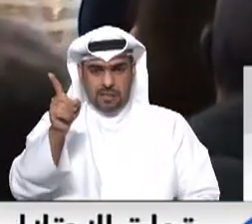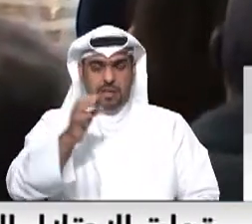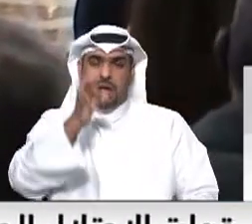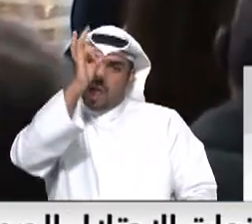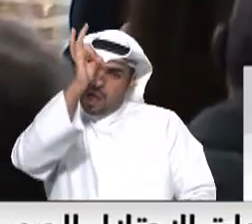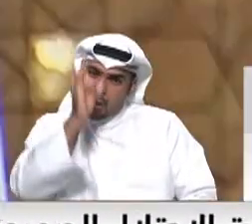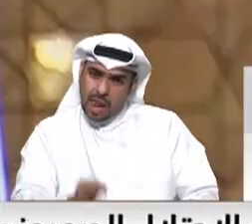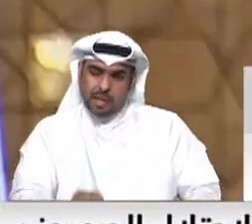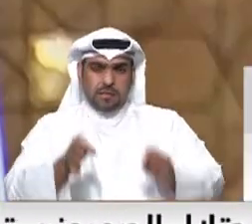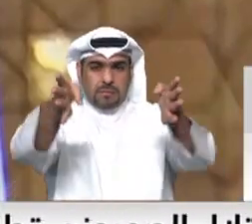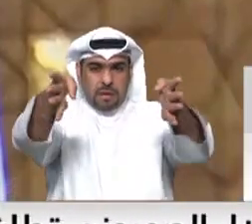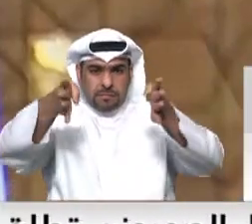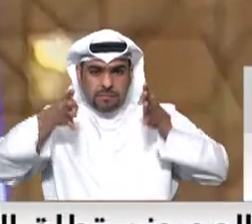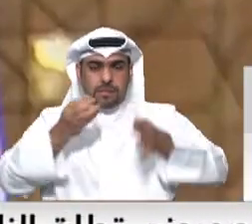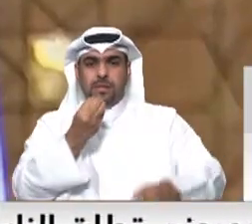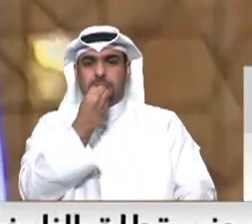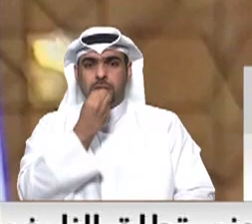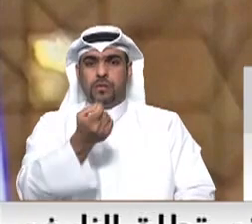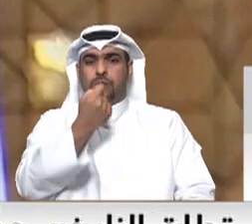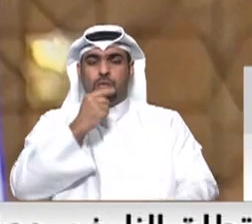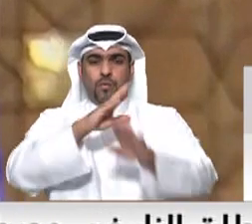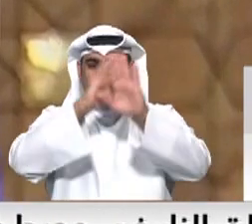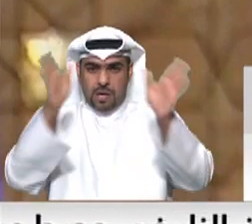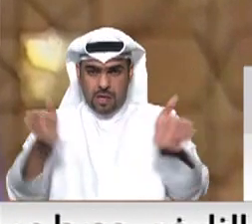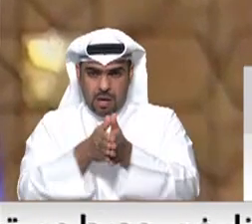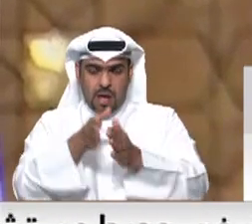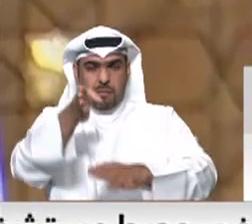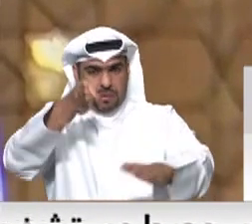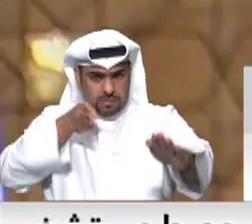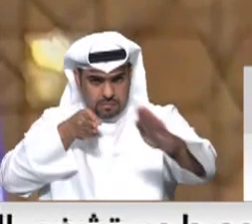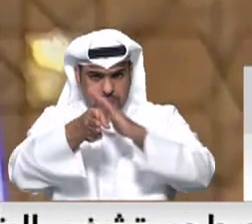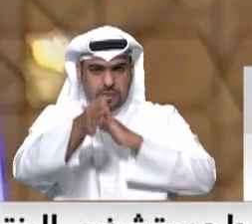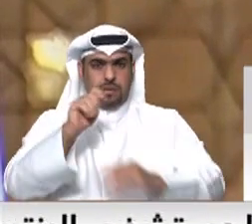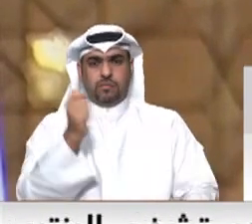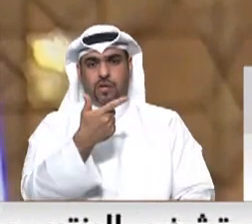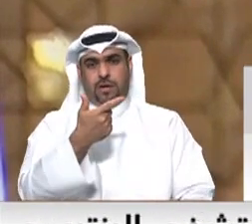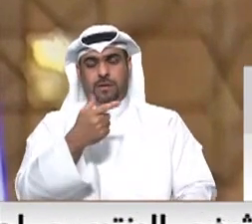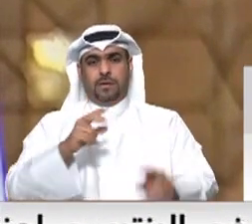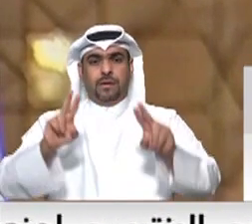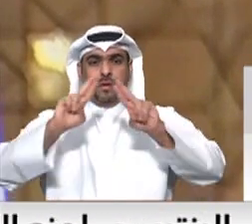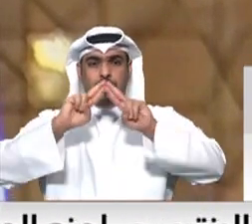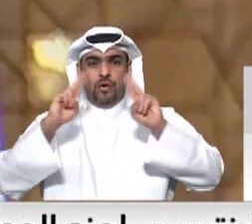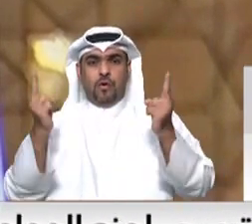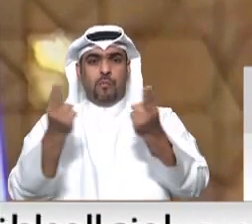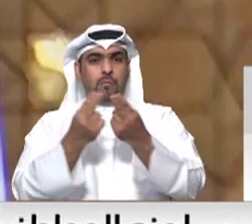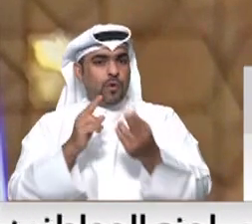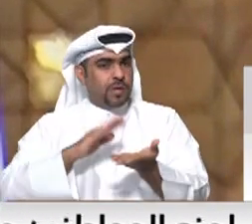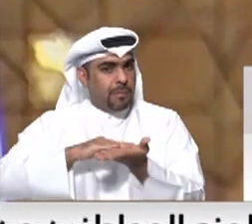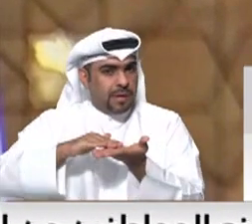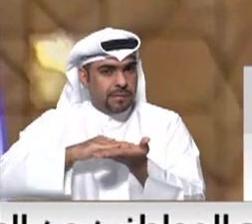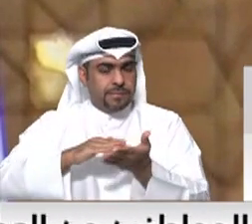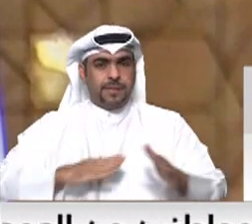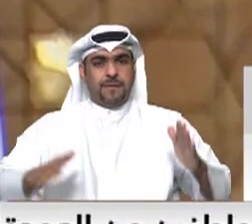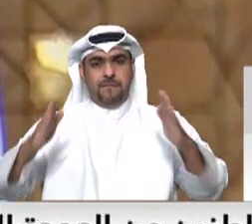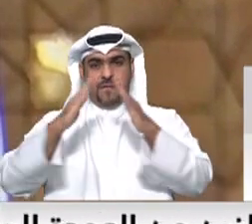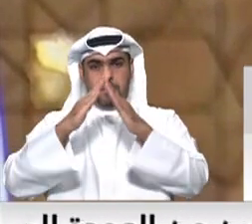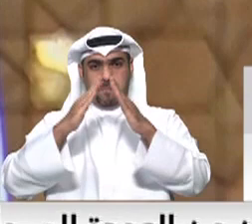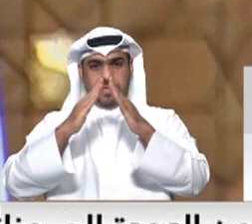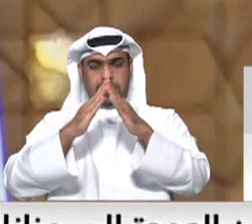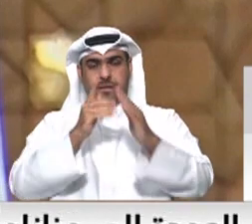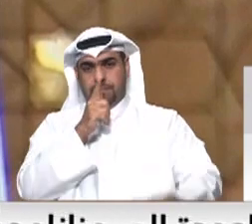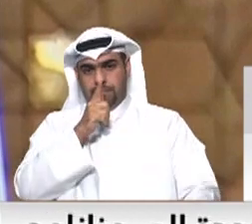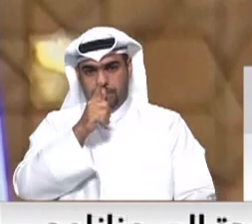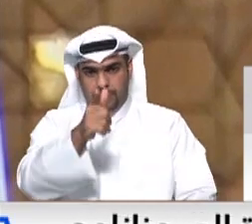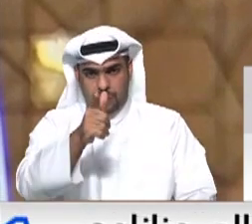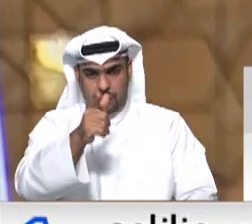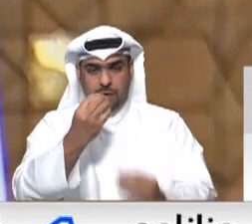الإنسانية إليه. وقال الرئيس المصري عبد الفتاح السيسي في مؤتمر عقد في القاهرة إن المباحثات تناولت مرحلتين